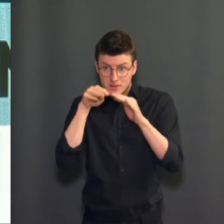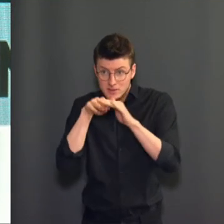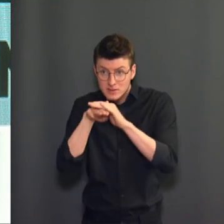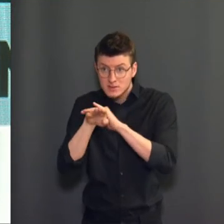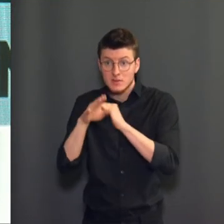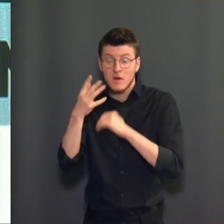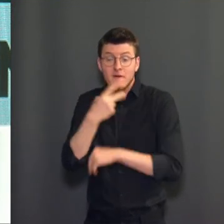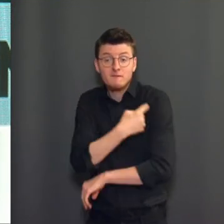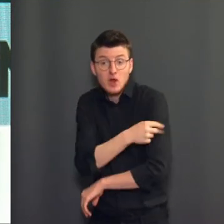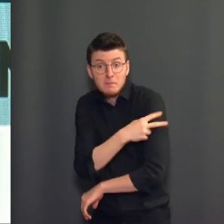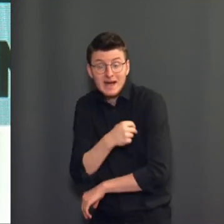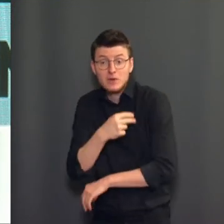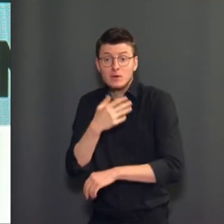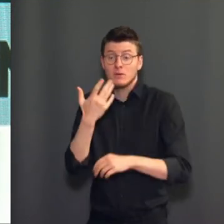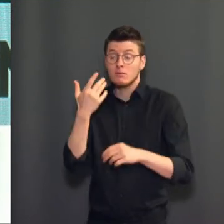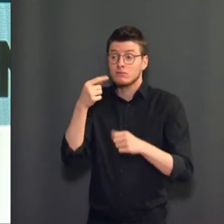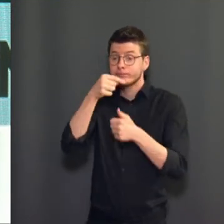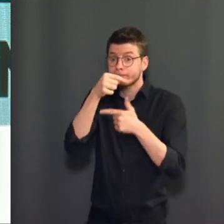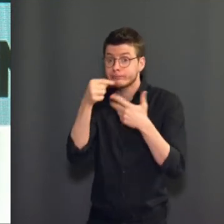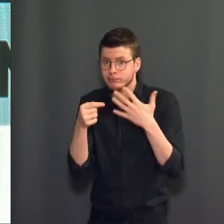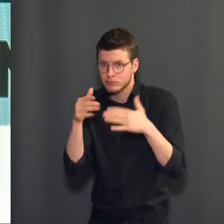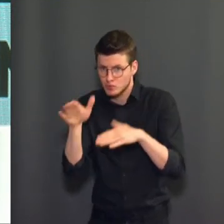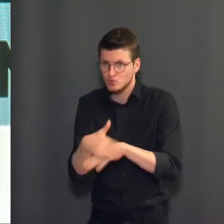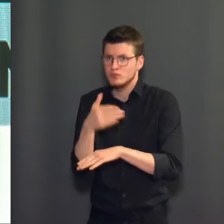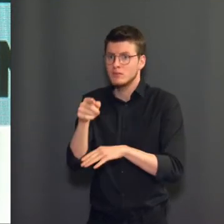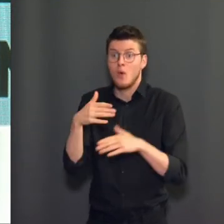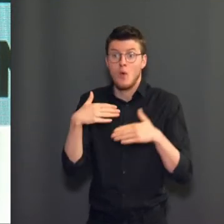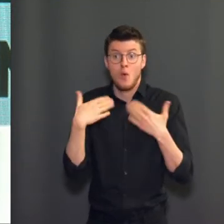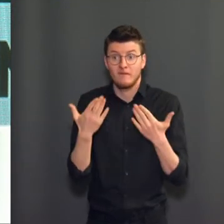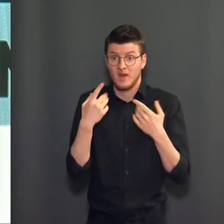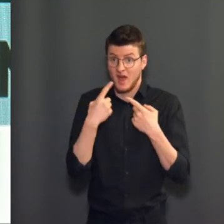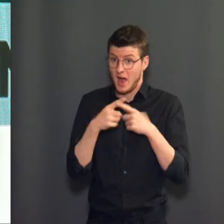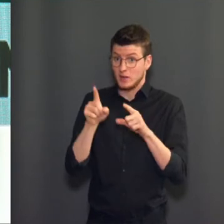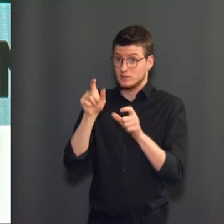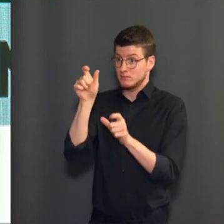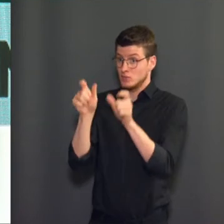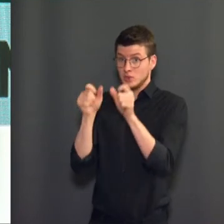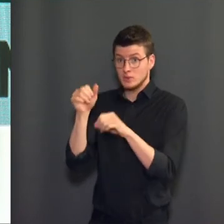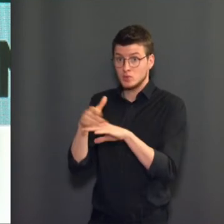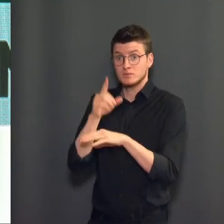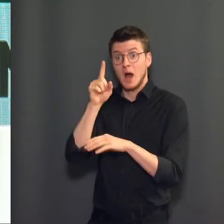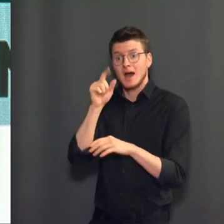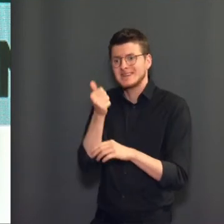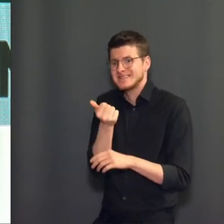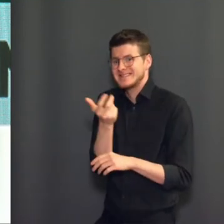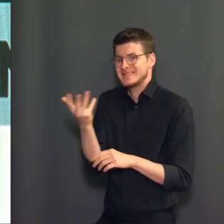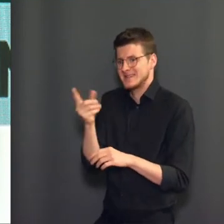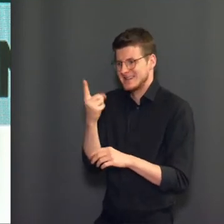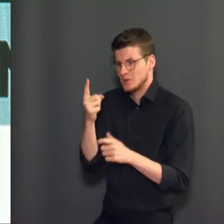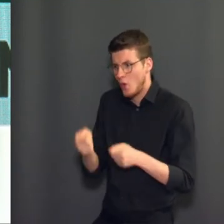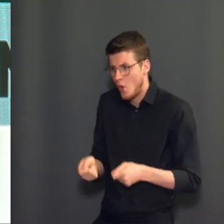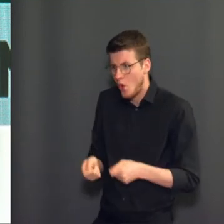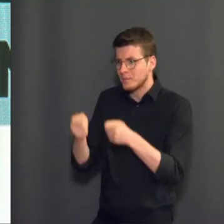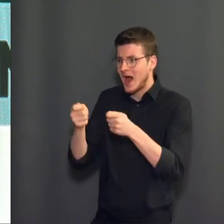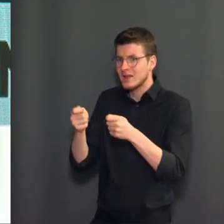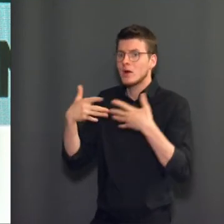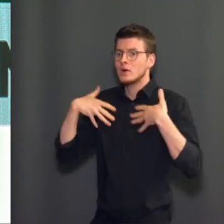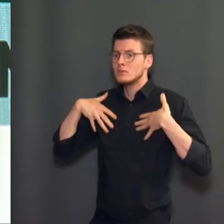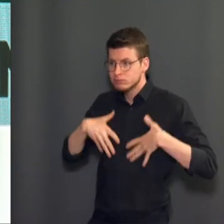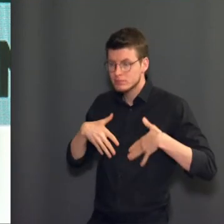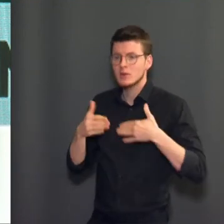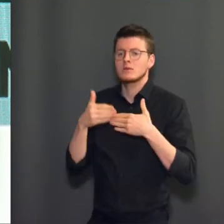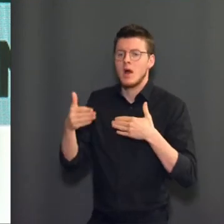verpleegkundige. Ze kunnen ook uitgevoerd worden na gepaste opleiding door gekwalificeerde